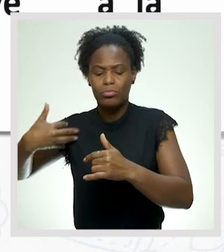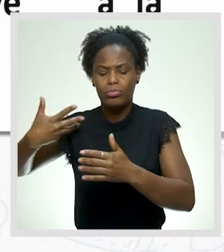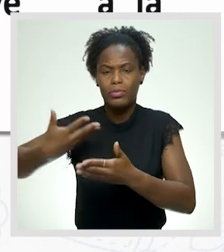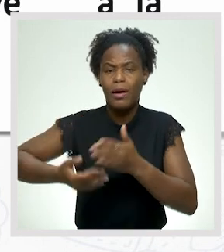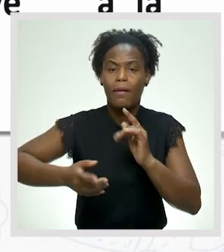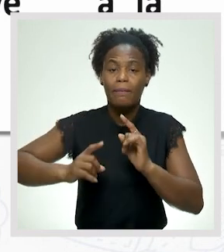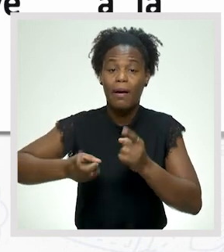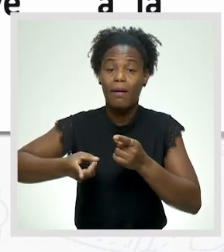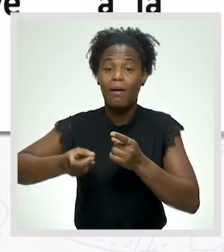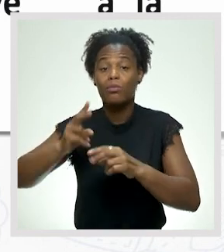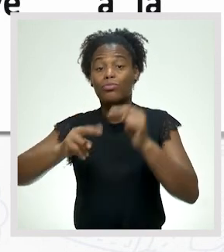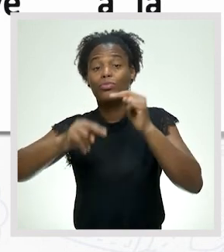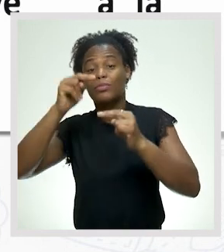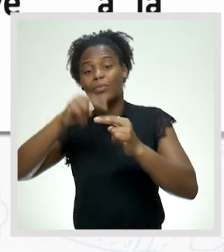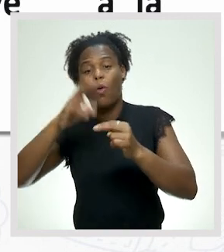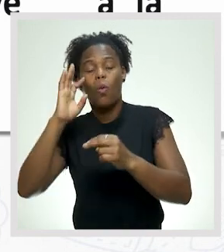construire un hôtel?